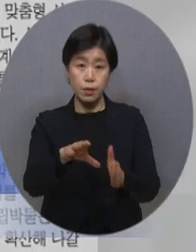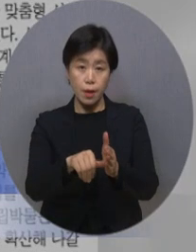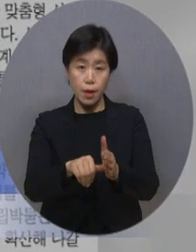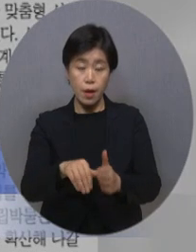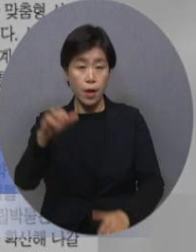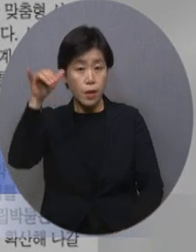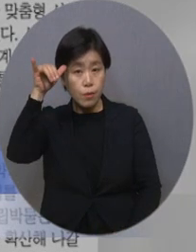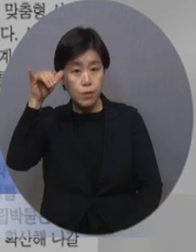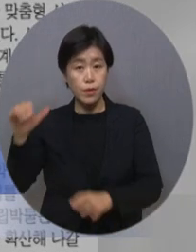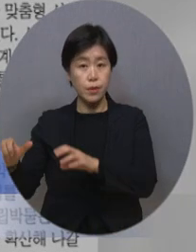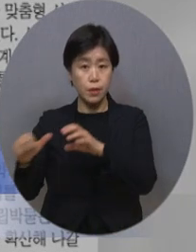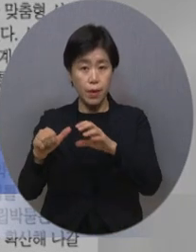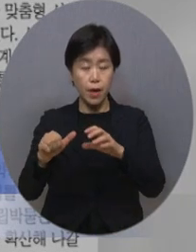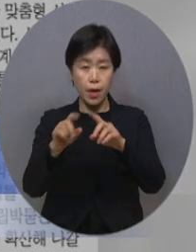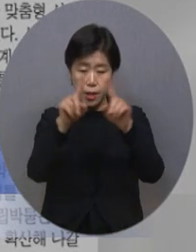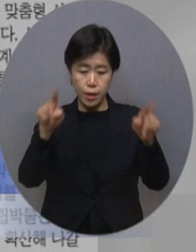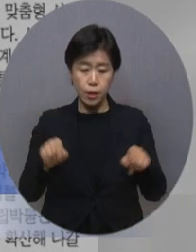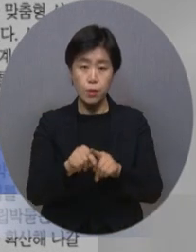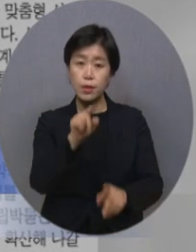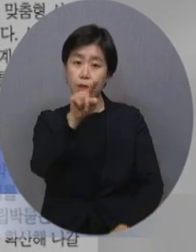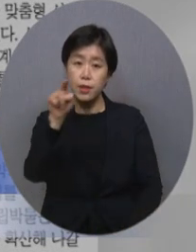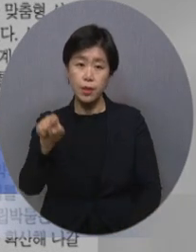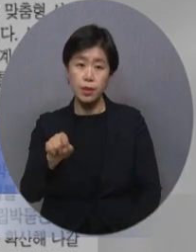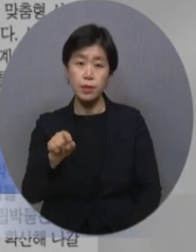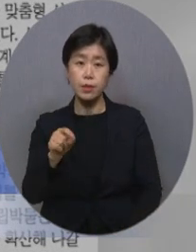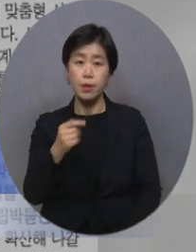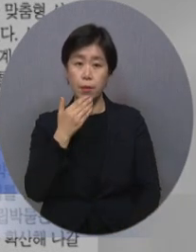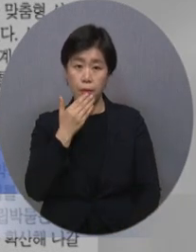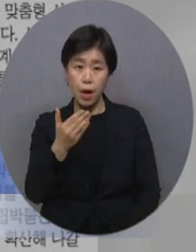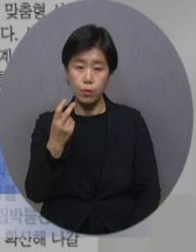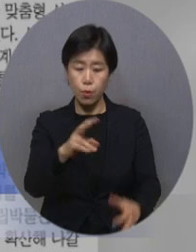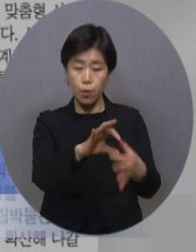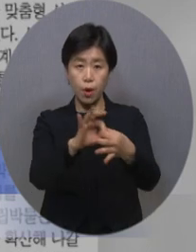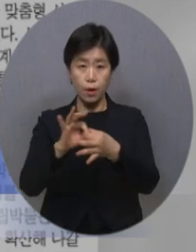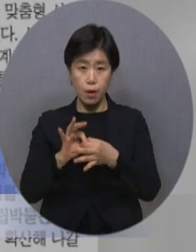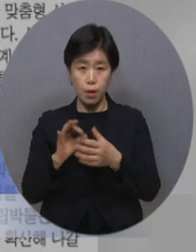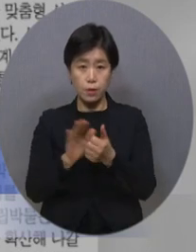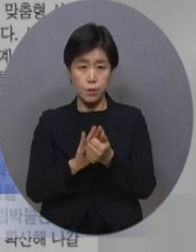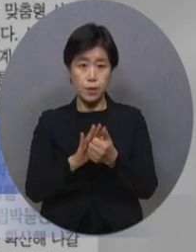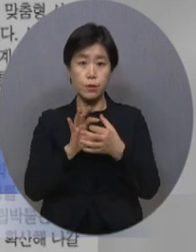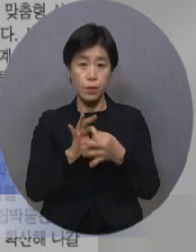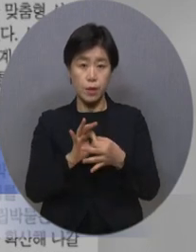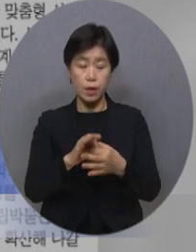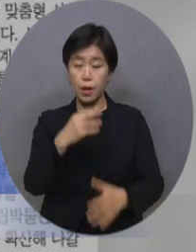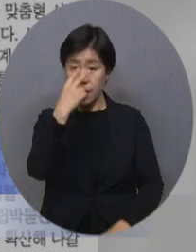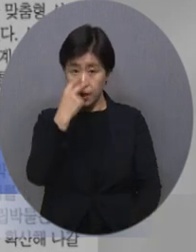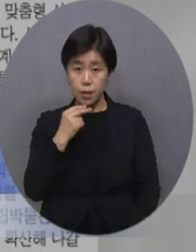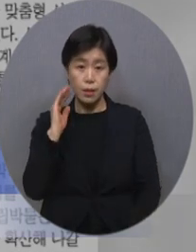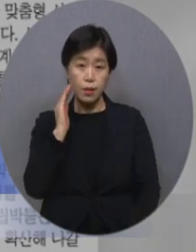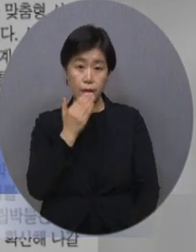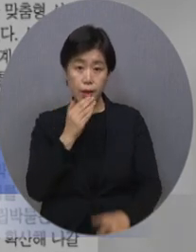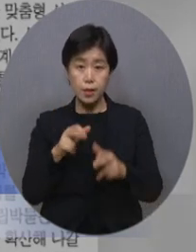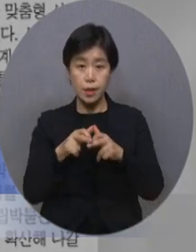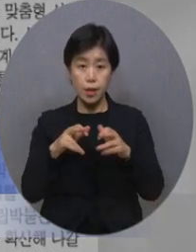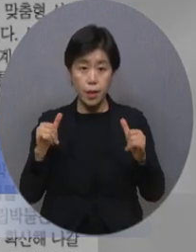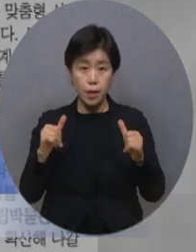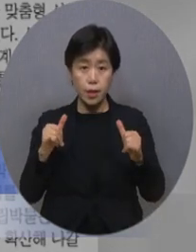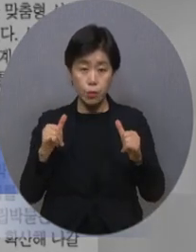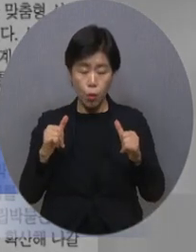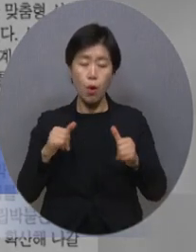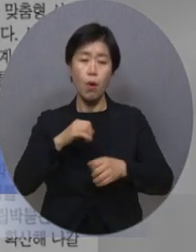인공지능 기반의 키오스크와 이와 연계된 모바일 서비스를 통해이 시청각 장애인이 누군가의 도움 없이도